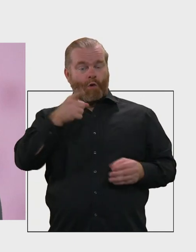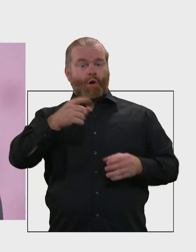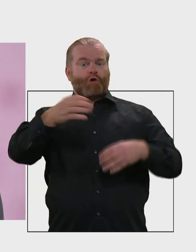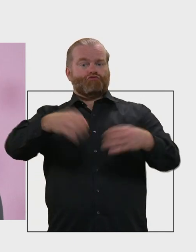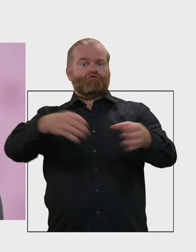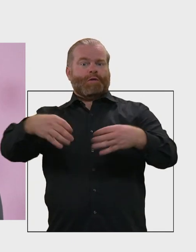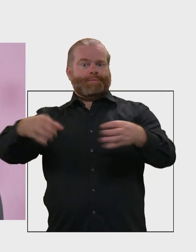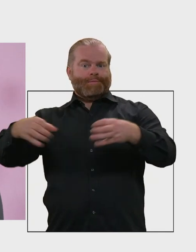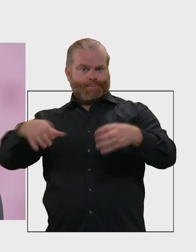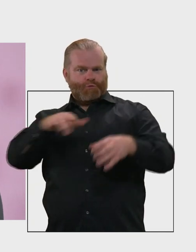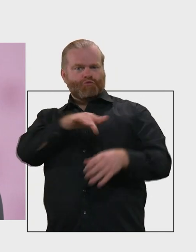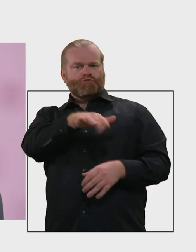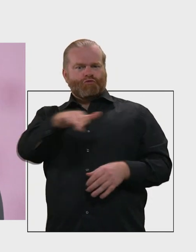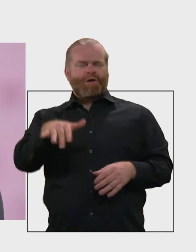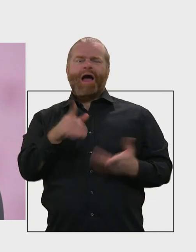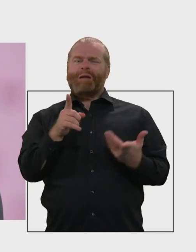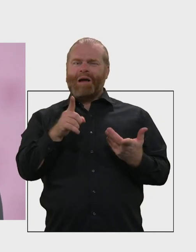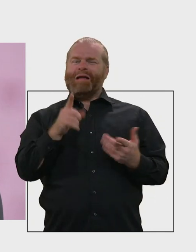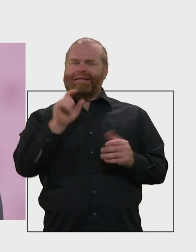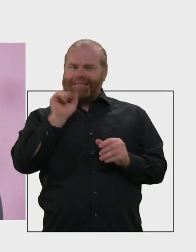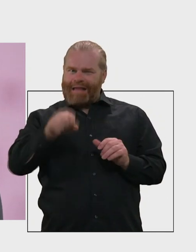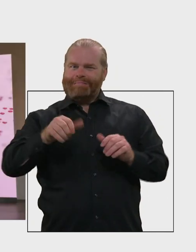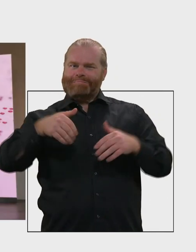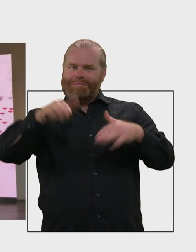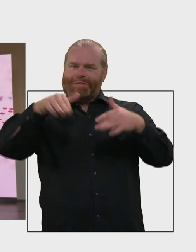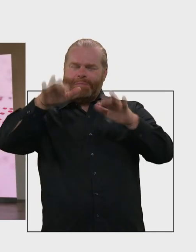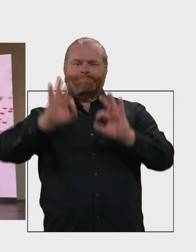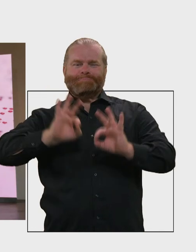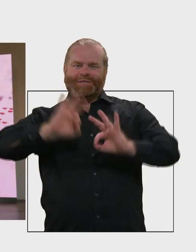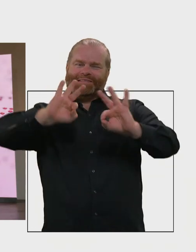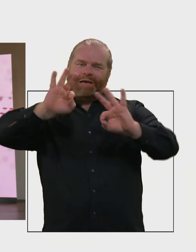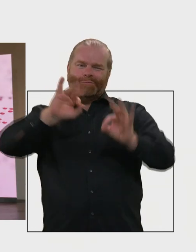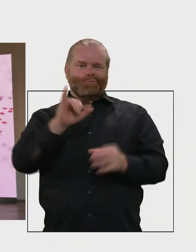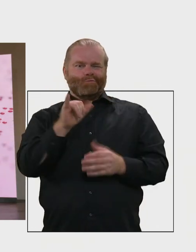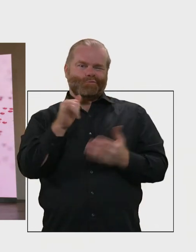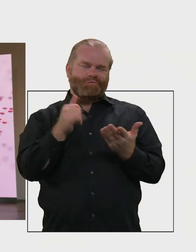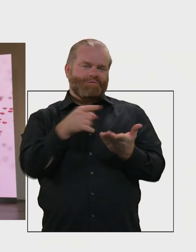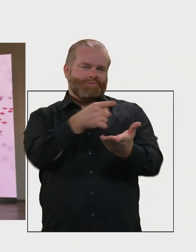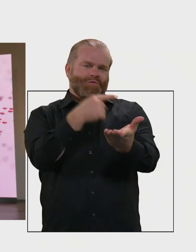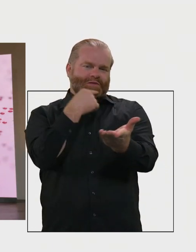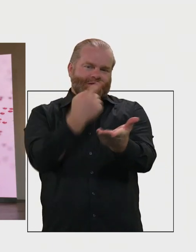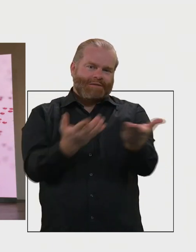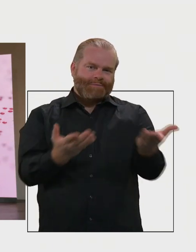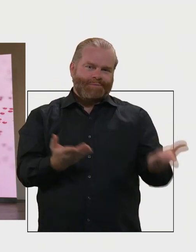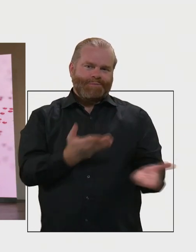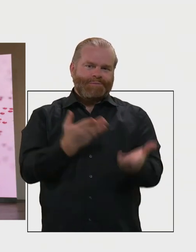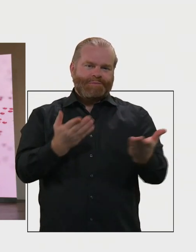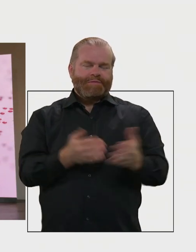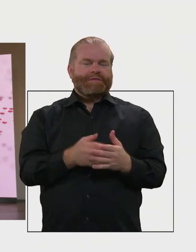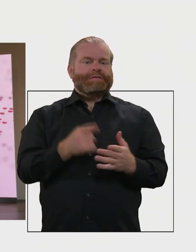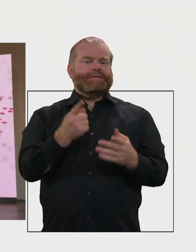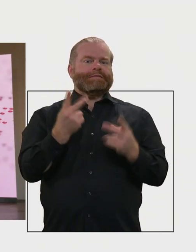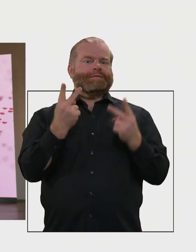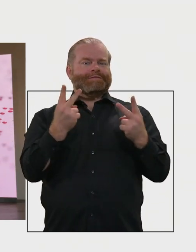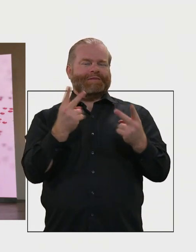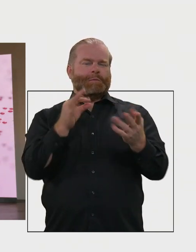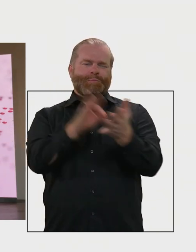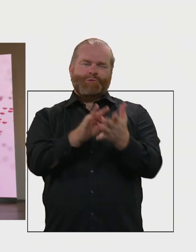gesagt, ist ein wichtiger Punkt. Diverser werden ist ein wichtiges Schlagwort. Ist